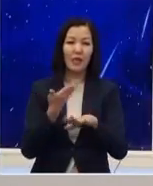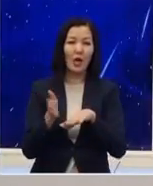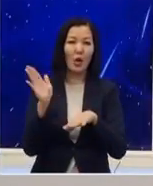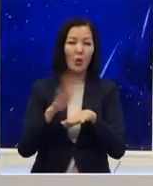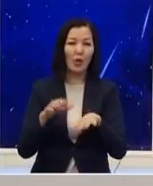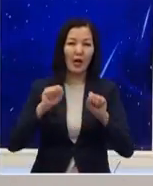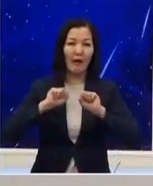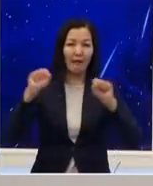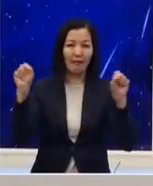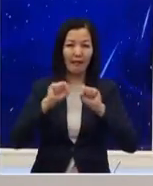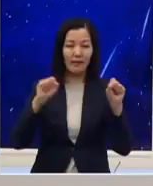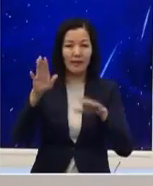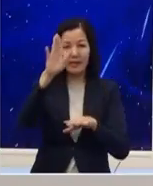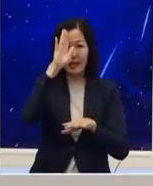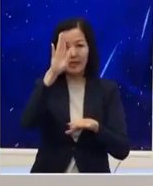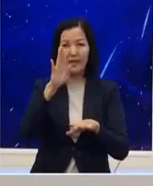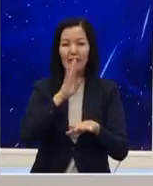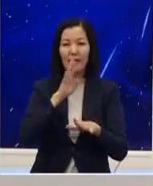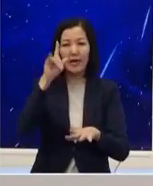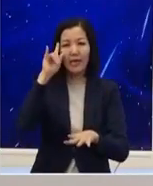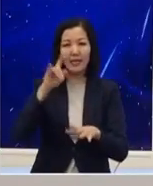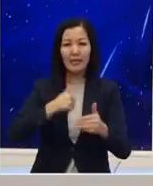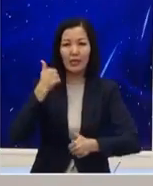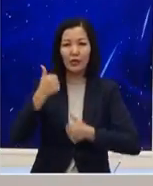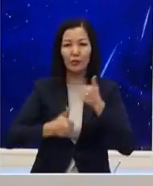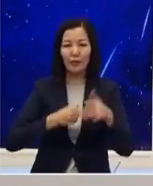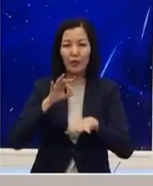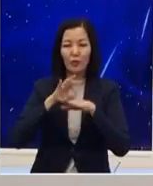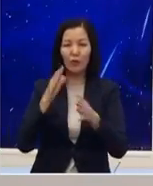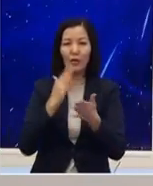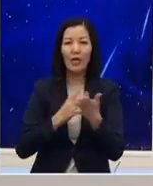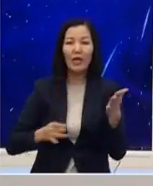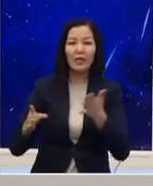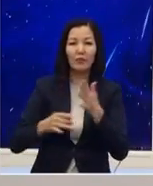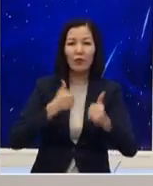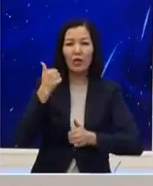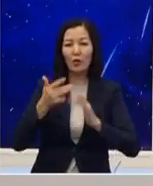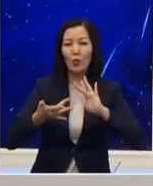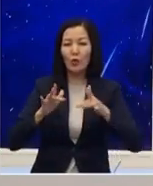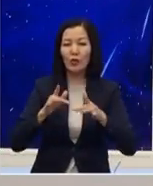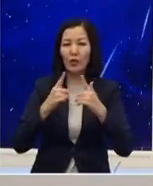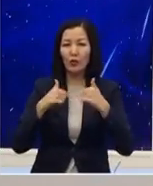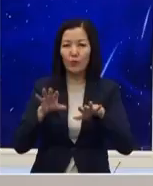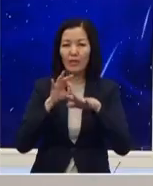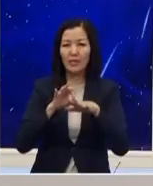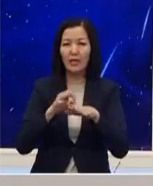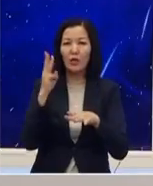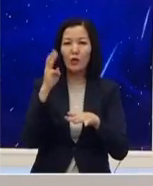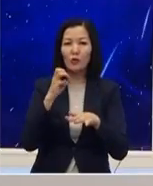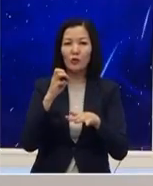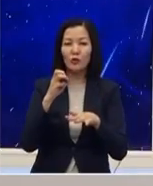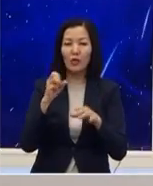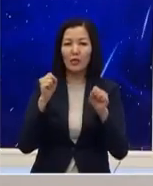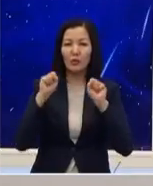Қазір ауыр атлетикадан ерлер мен әйелдер арасында Қазақстан чемпионаты өтіп жатыр. Республикалық жарыс онлайн жүйемен ұйымдастырылған.